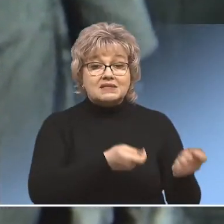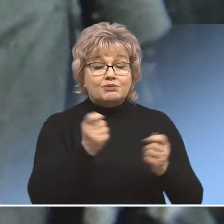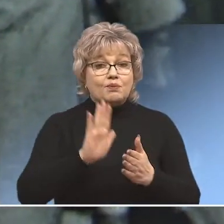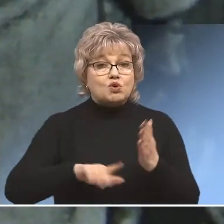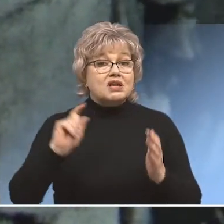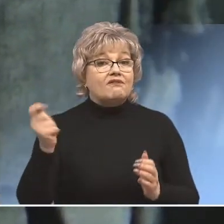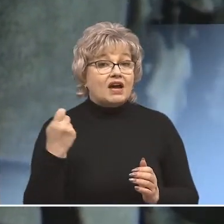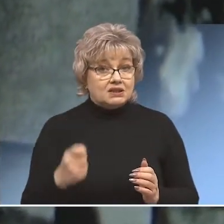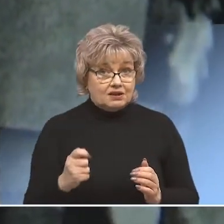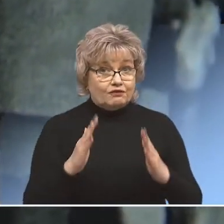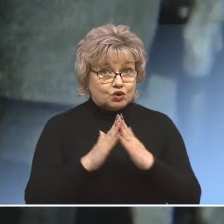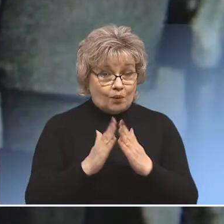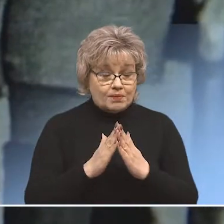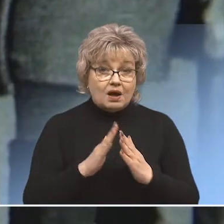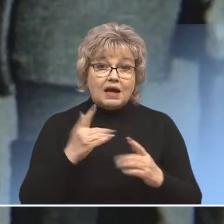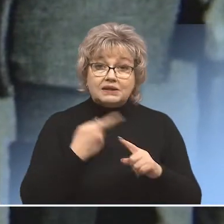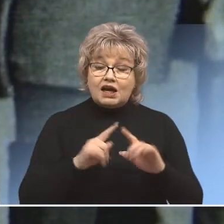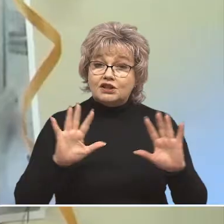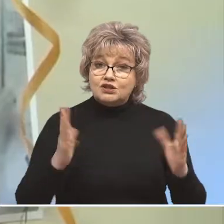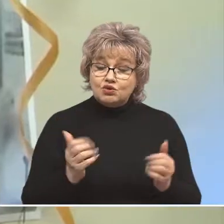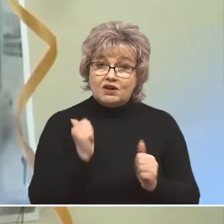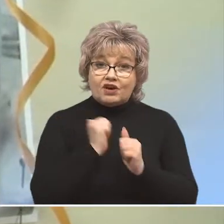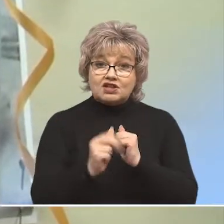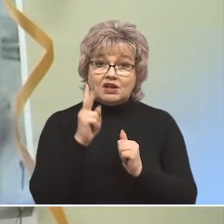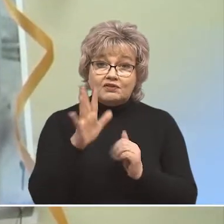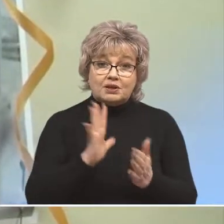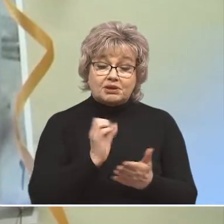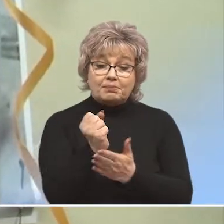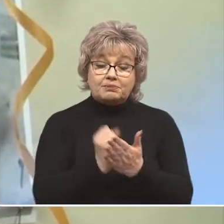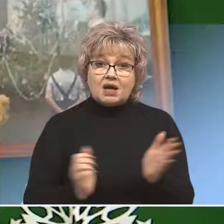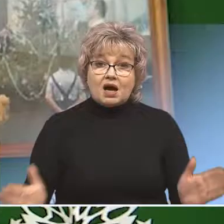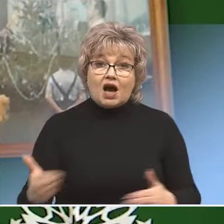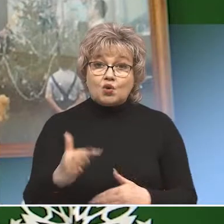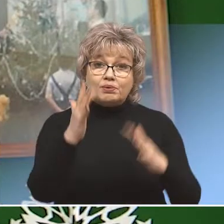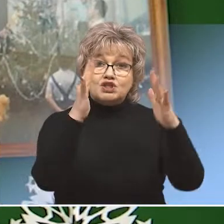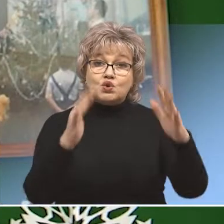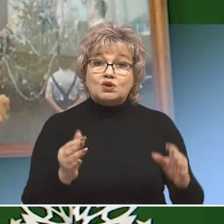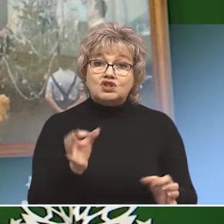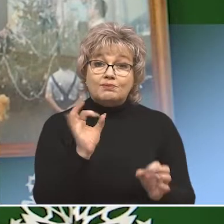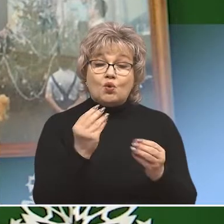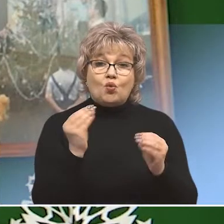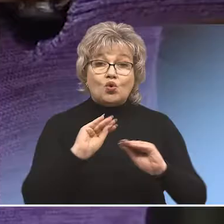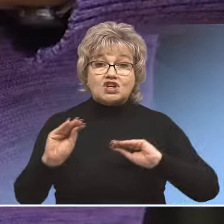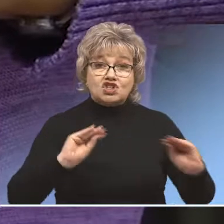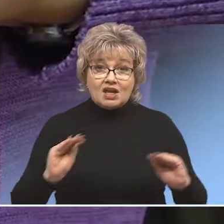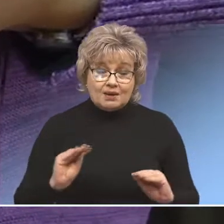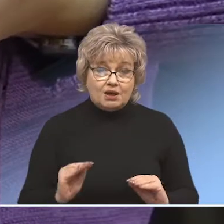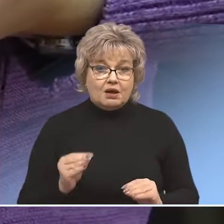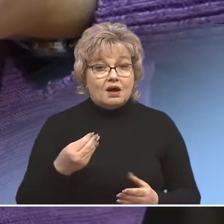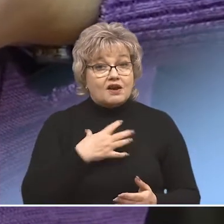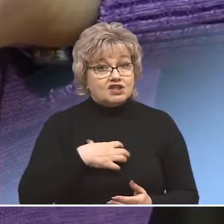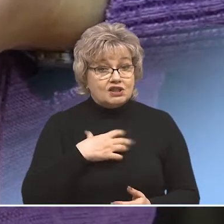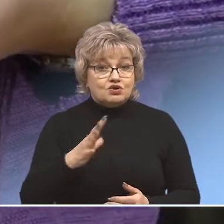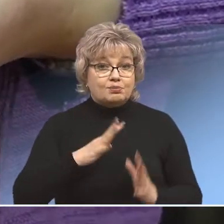уже в послевоенные годы. И, конечно, на этот случай в кладовой каждой квартиры была припасена коробка с елочными украшениями. Еще